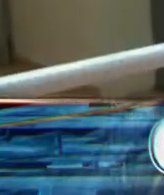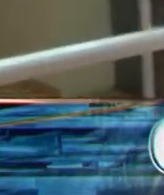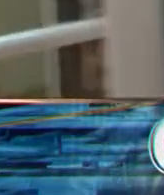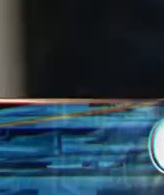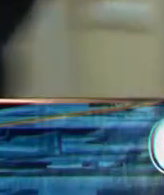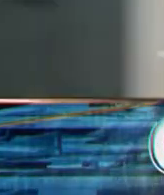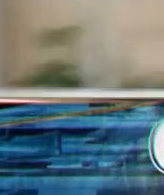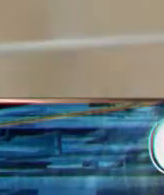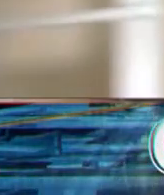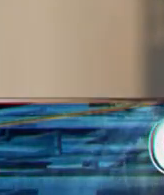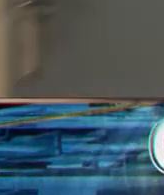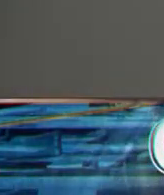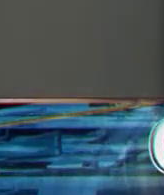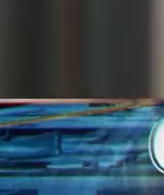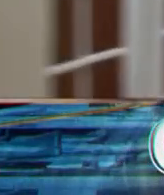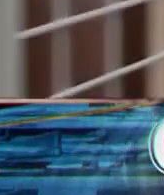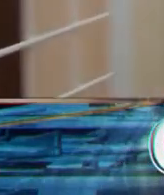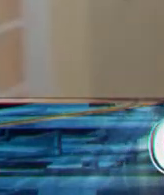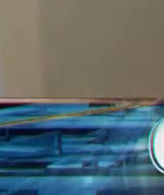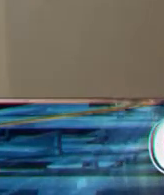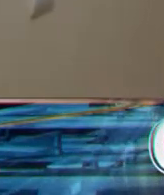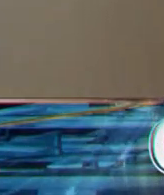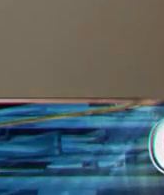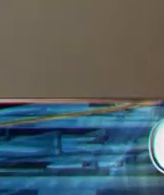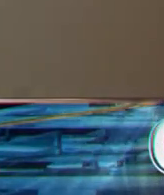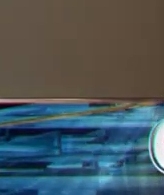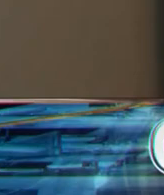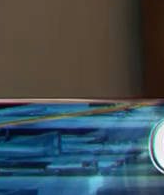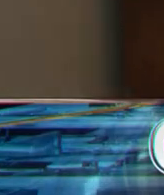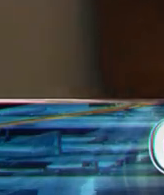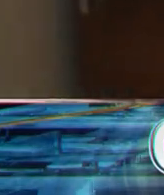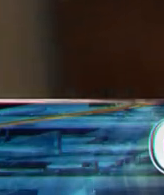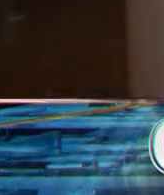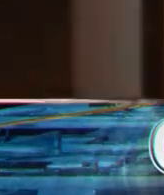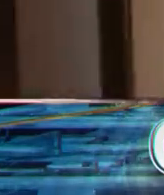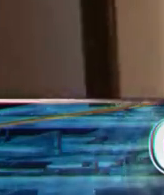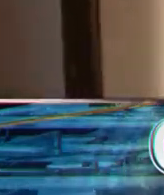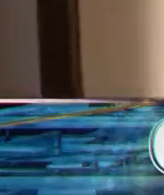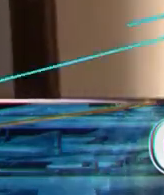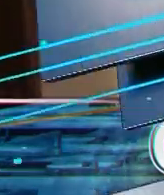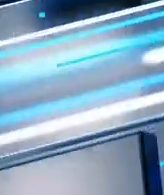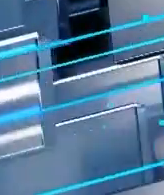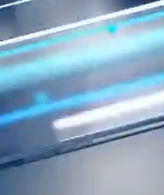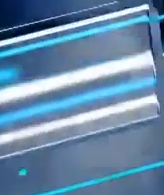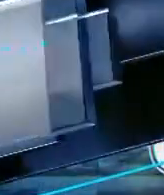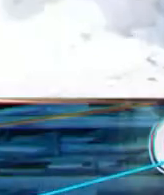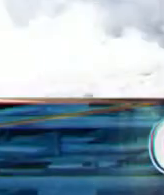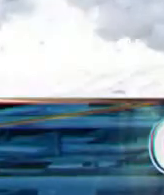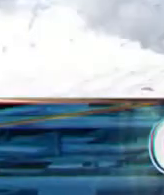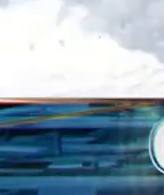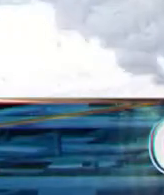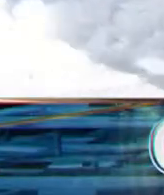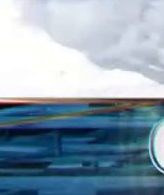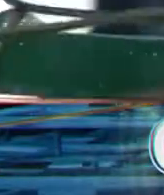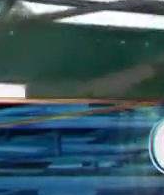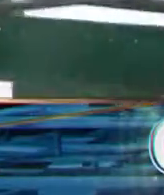Разбойные нападения. В Талдыкургане поймали подозреваемых в нападении на экспедитора одной из торговых компаний. И стар, и